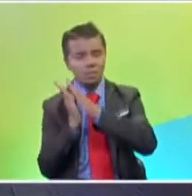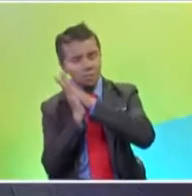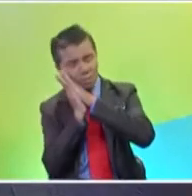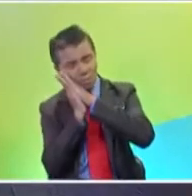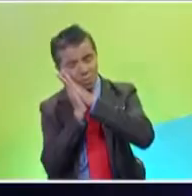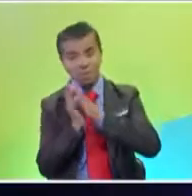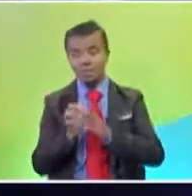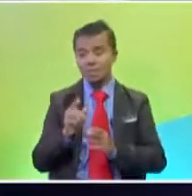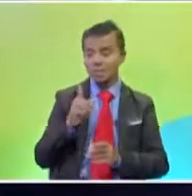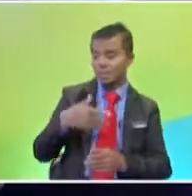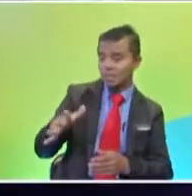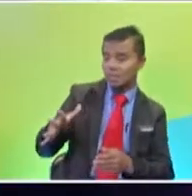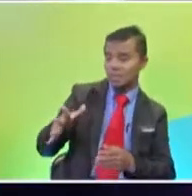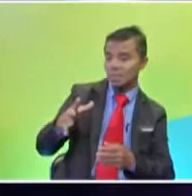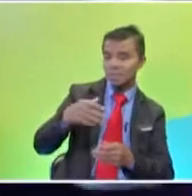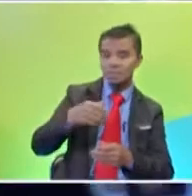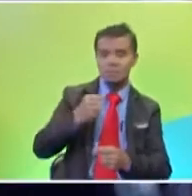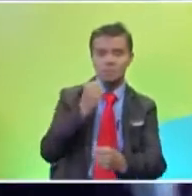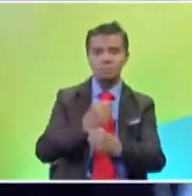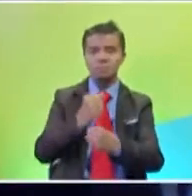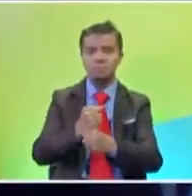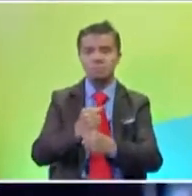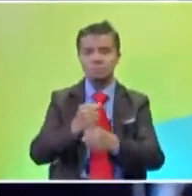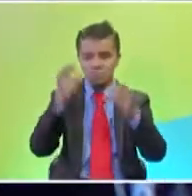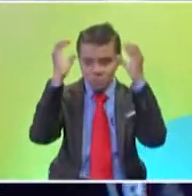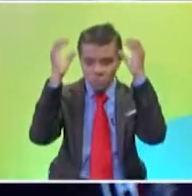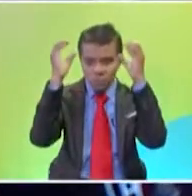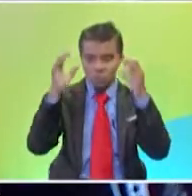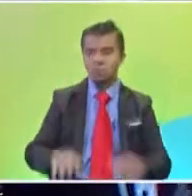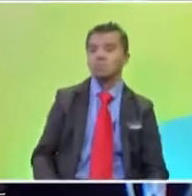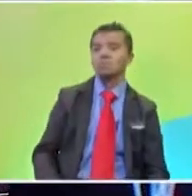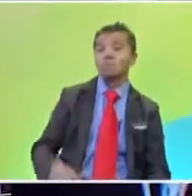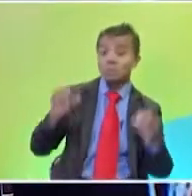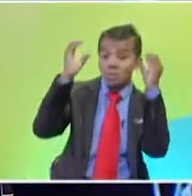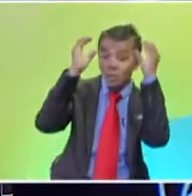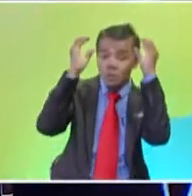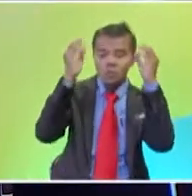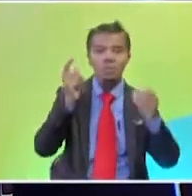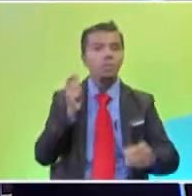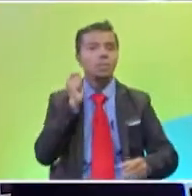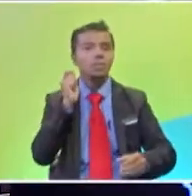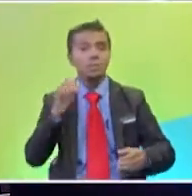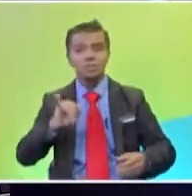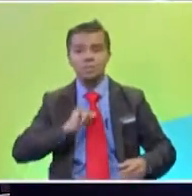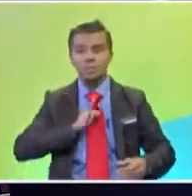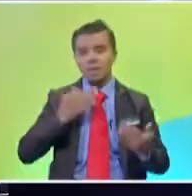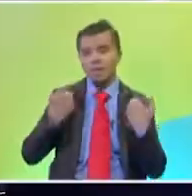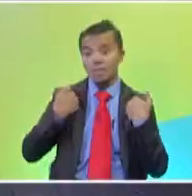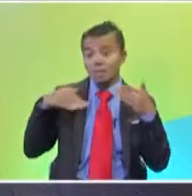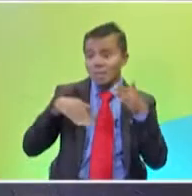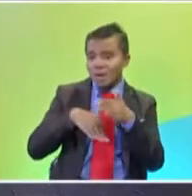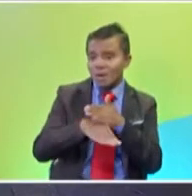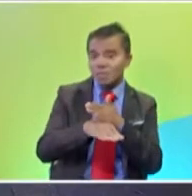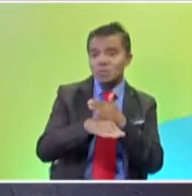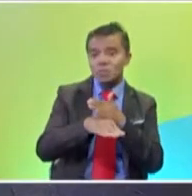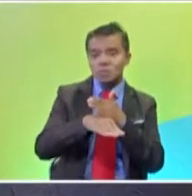dah? Eh, tapi cikgu, tadi saya mimpi saya masuk ke dunia cyborg. Seronok,